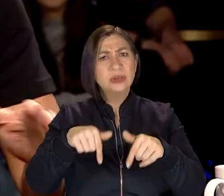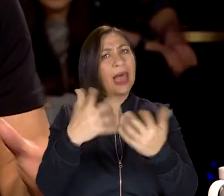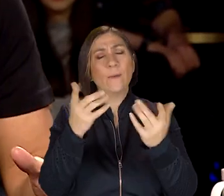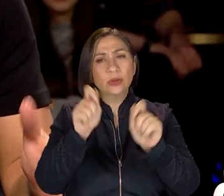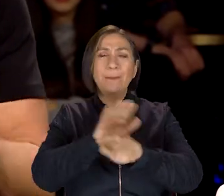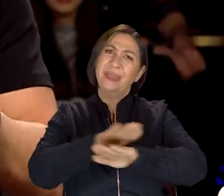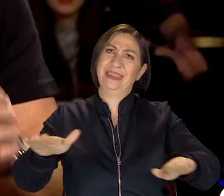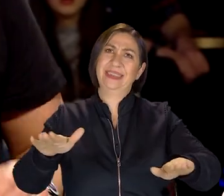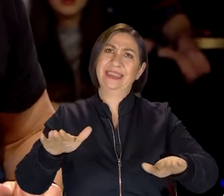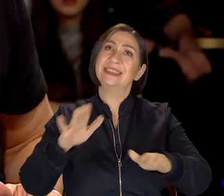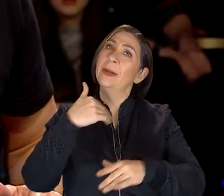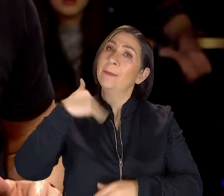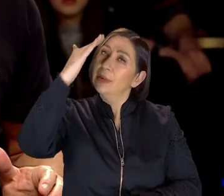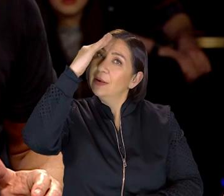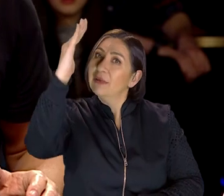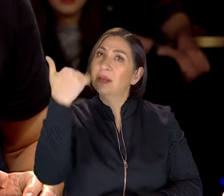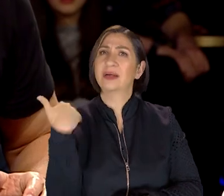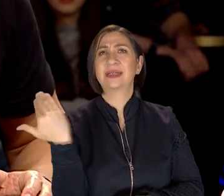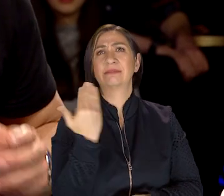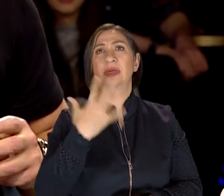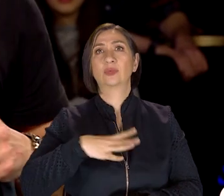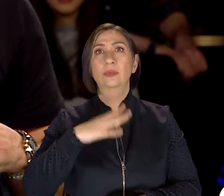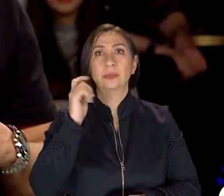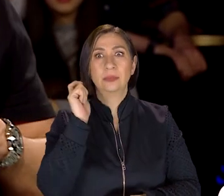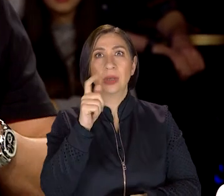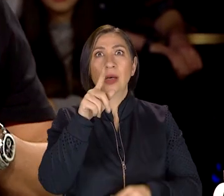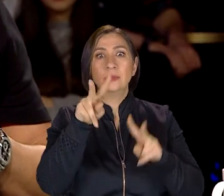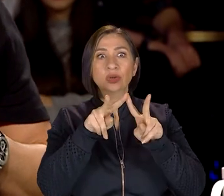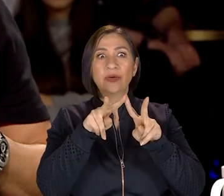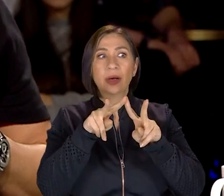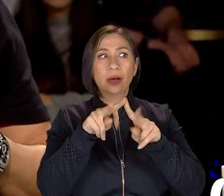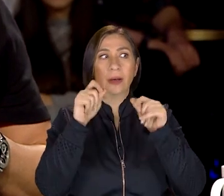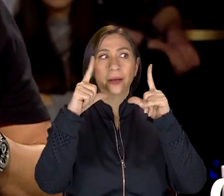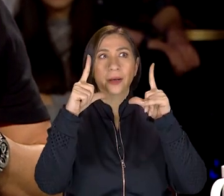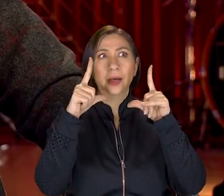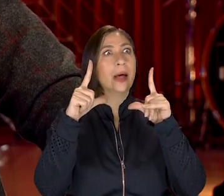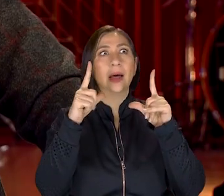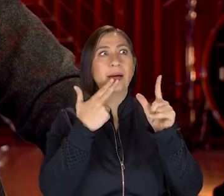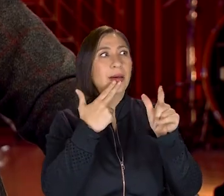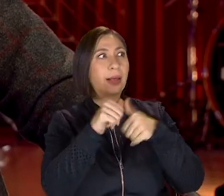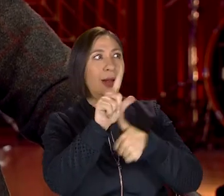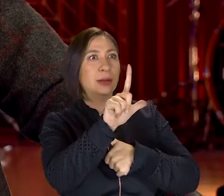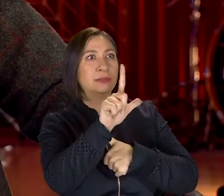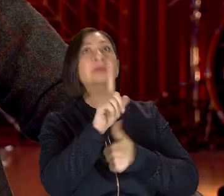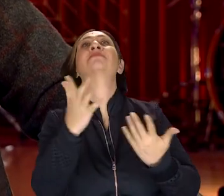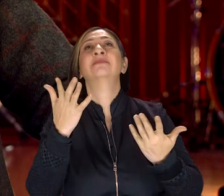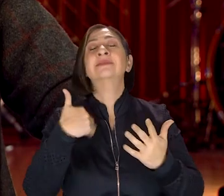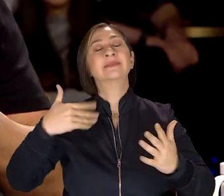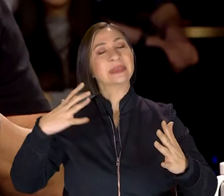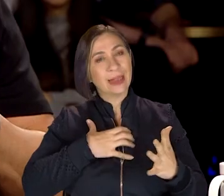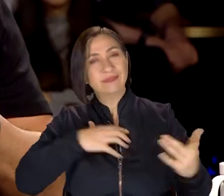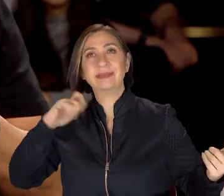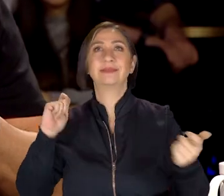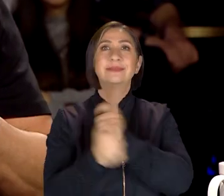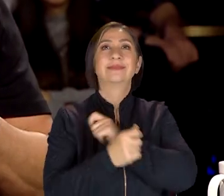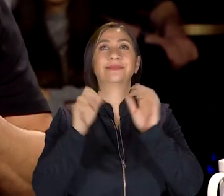ne yapıyorsak bitirelim. Dedi bana eyvallah. Ve dedim ki Mustafa acilen ayılıyorsun. Güzel. Benim. Halbuki o